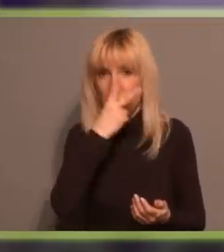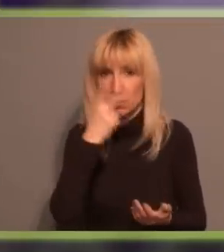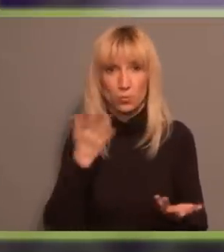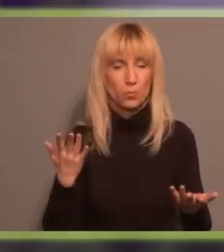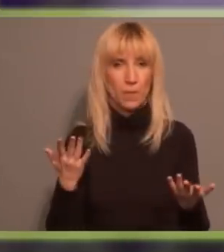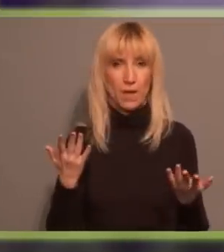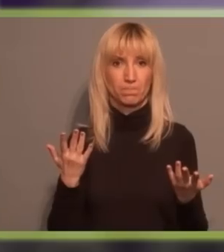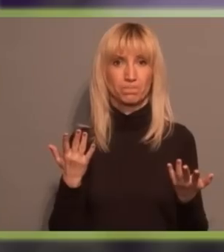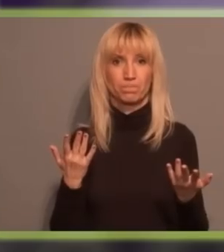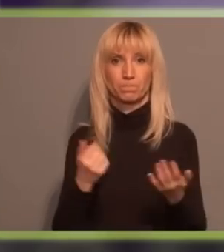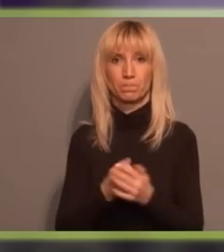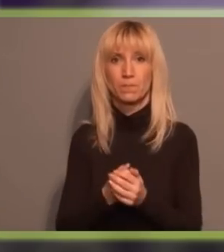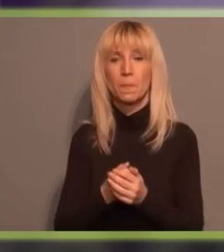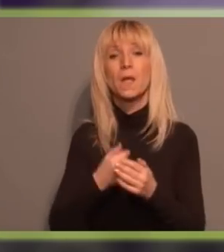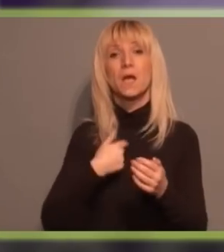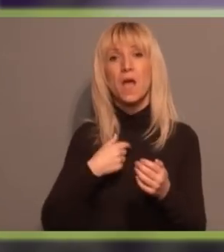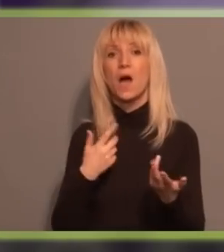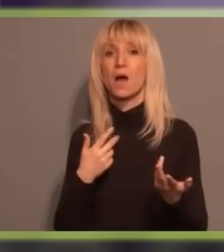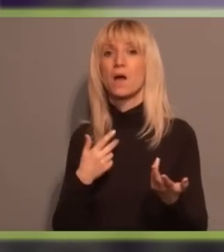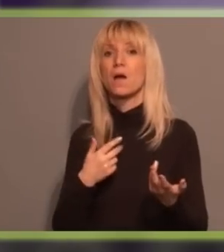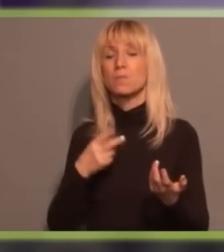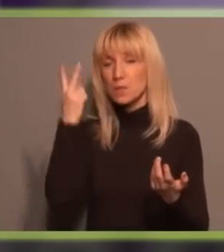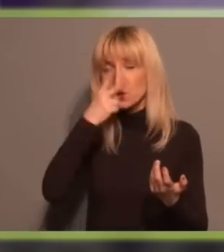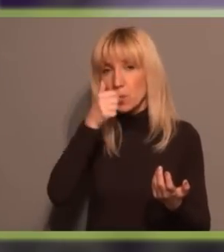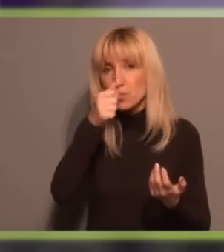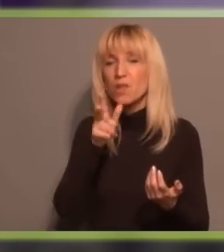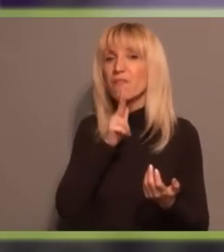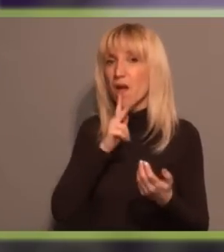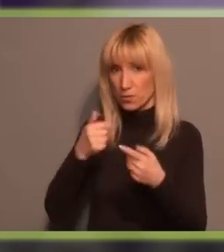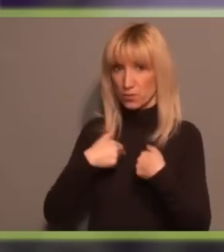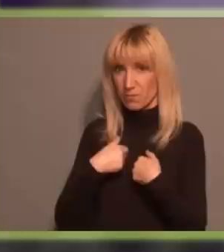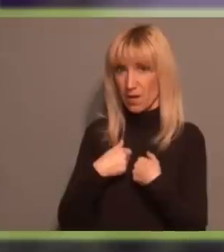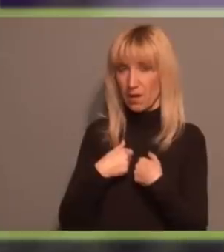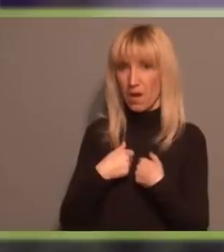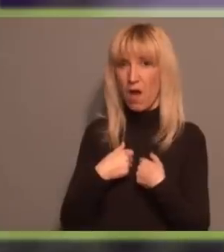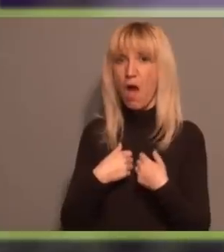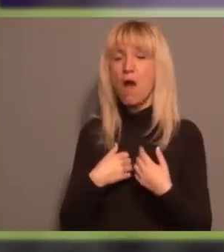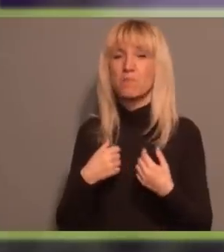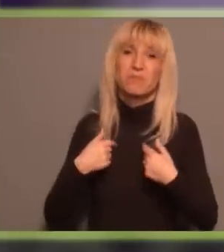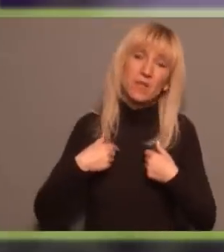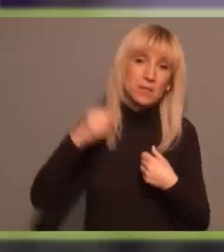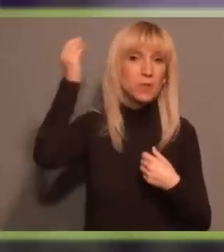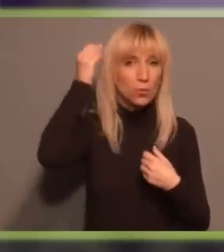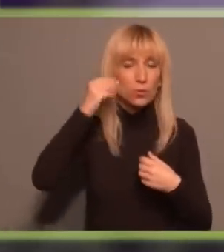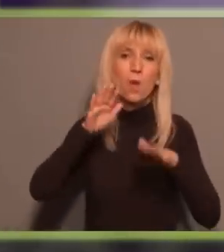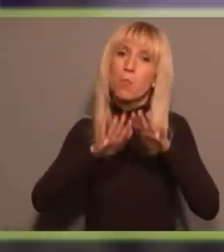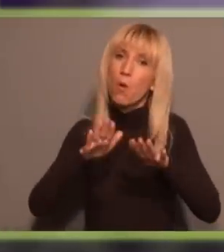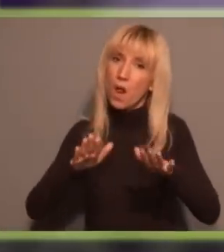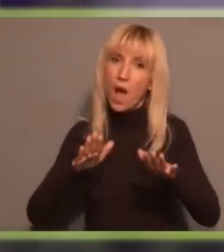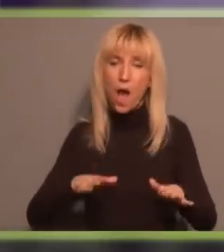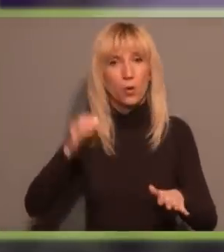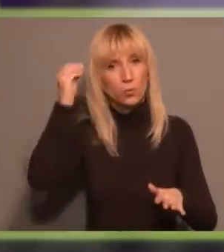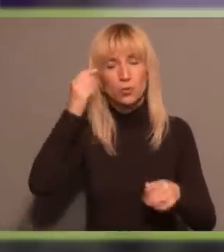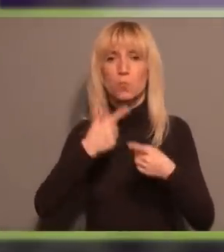nekapiranjem, kako bi rekla, ali sam razumela šta ti mene tražiš. I, mislim, učila sam polako do